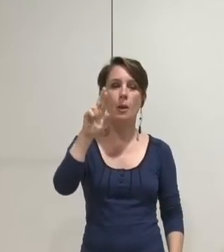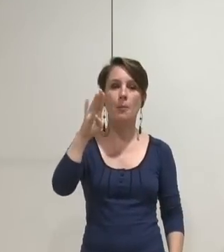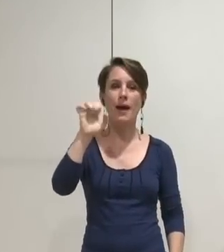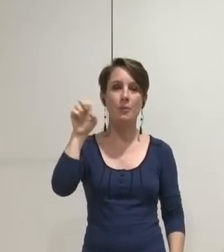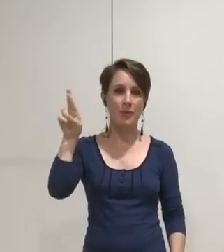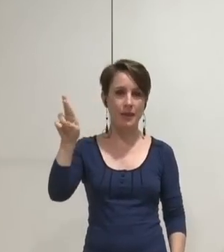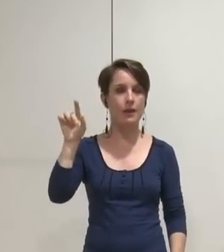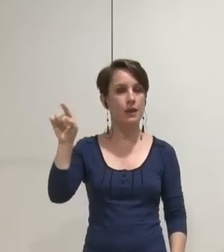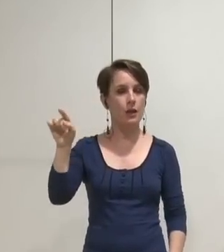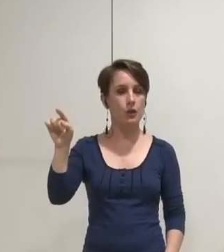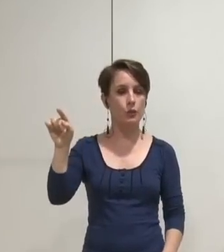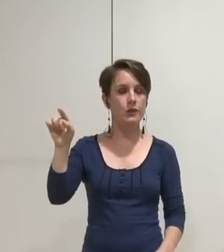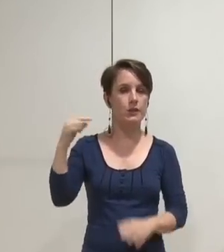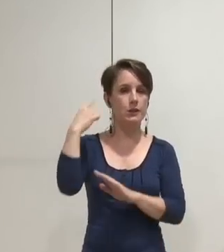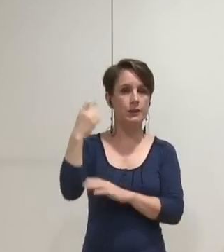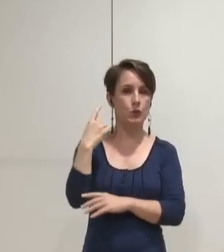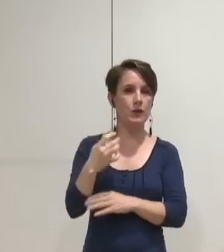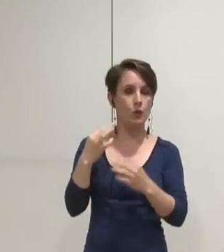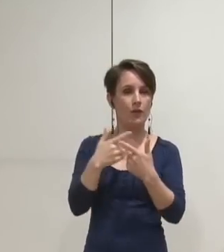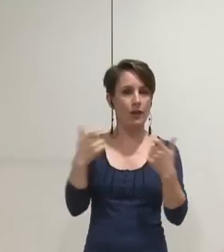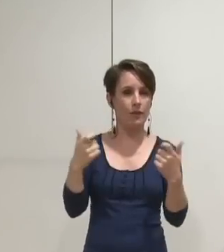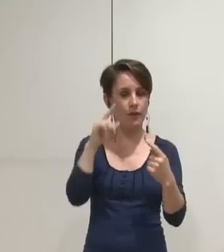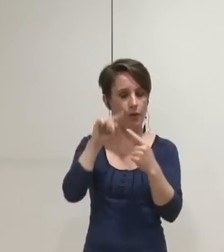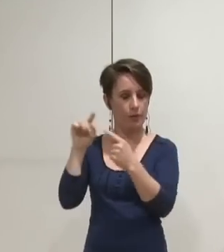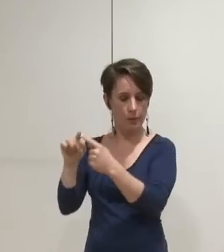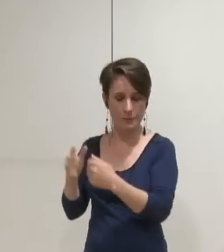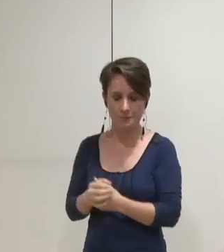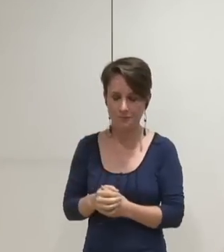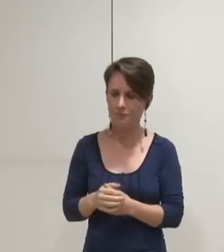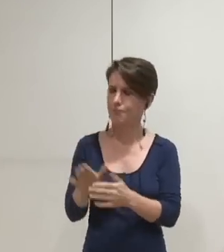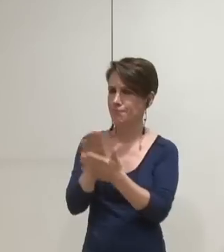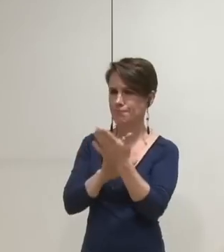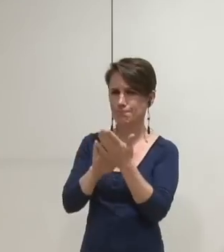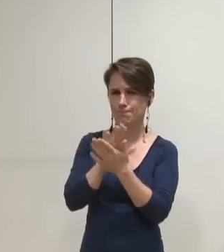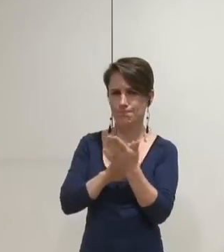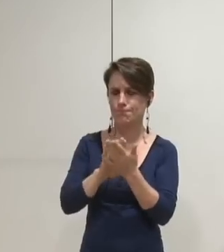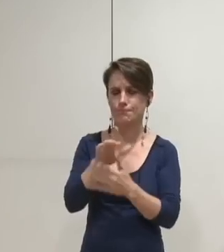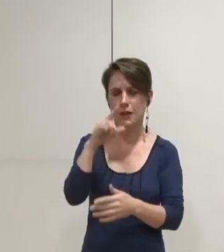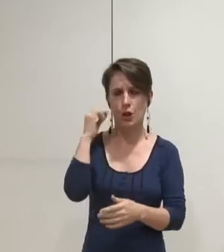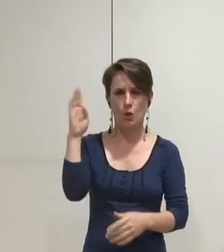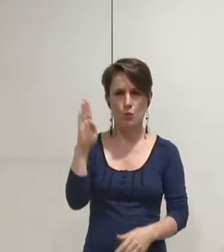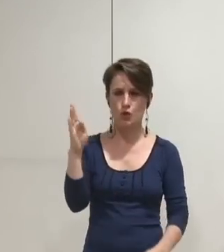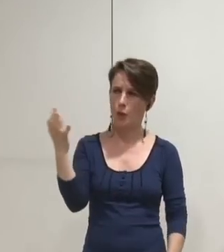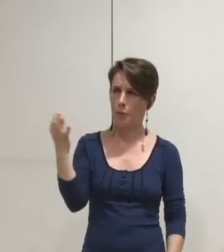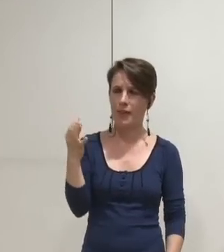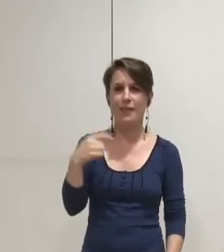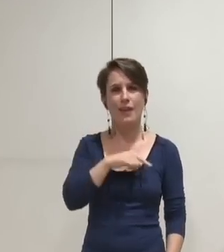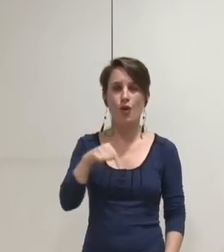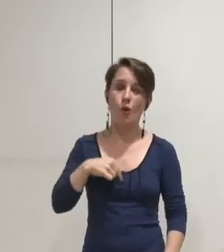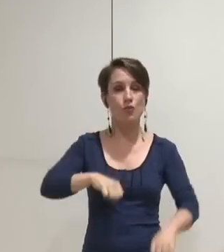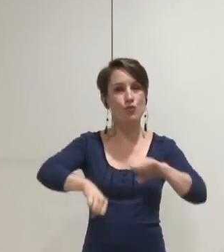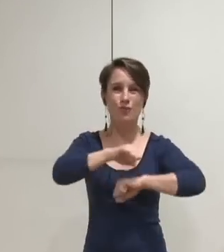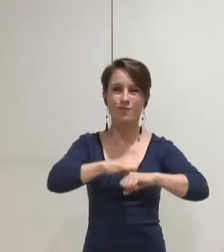plusieurs points d'abord il y a peut-être une une forme de contradiction monsieur Barbier a indiqué qu'on est en train d'essayer de faire un coup de Come